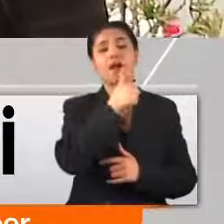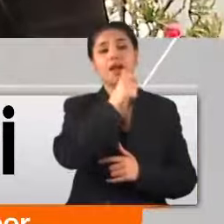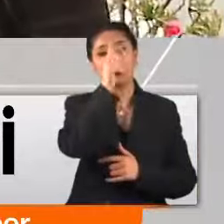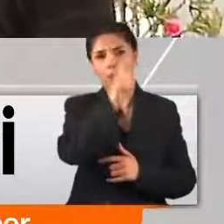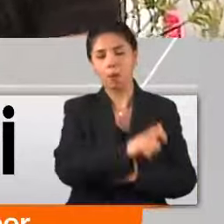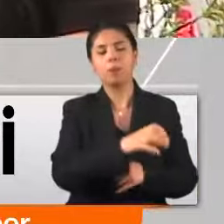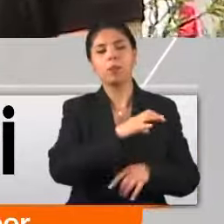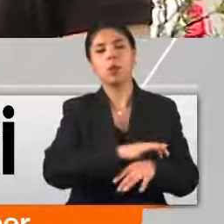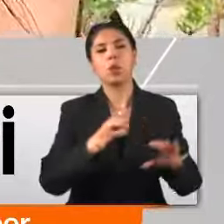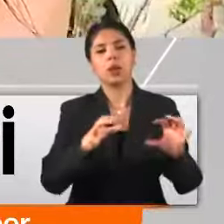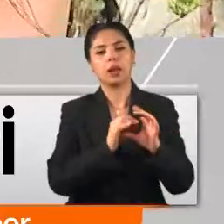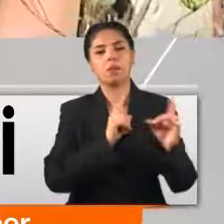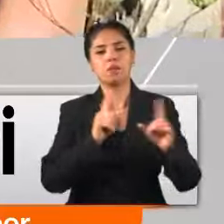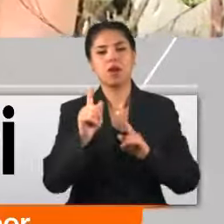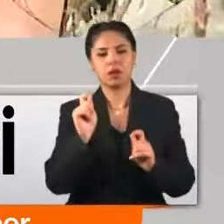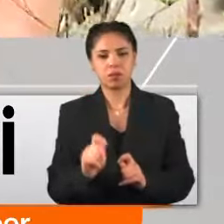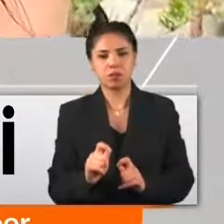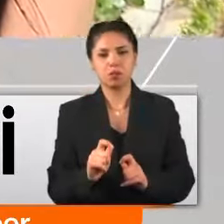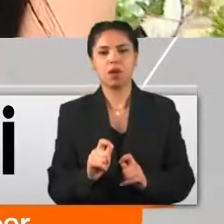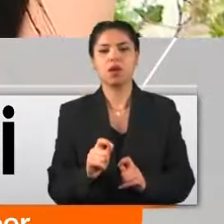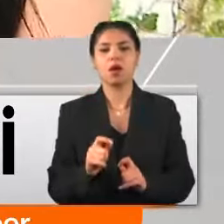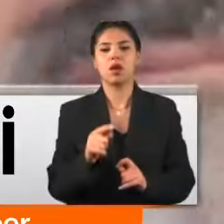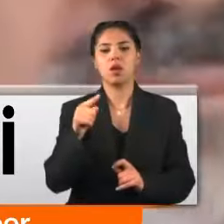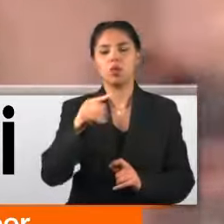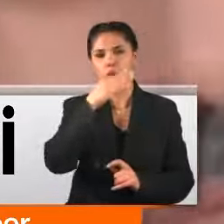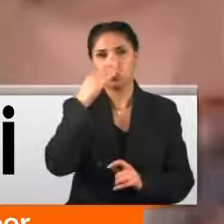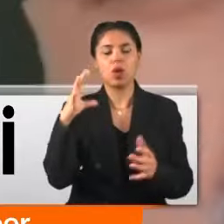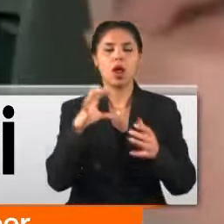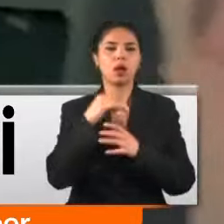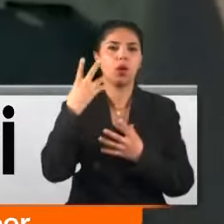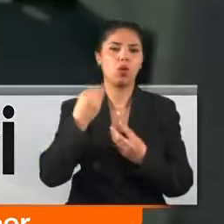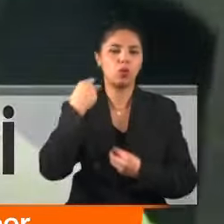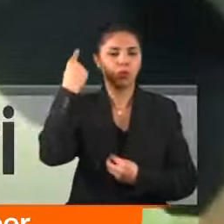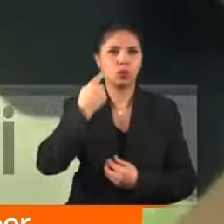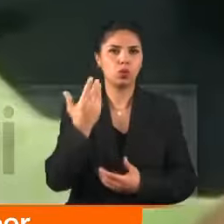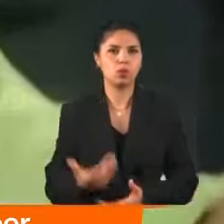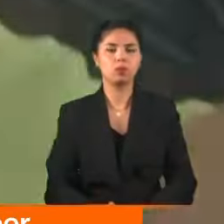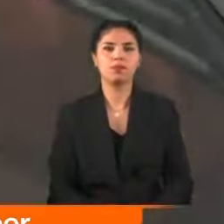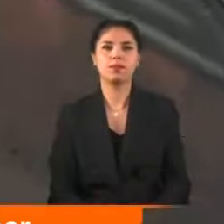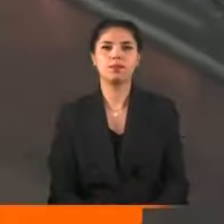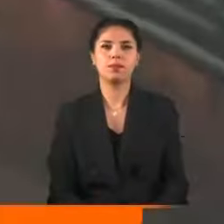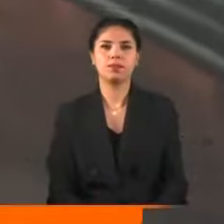doktor ve aynı hastane. Anestezi ile alakalı bir şey olduğunu düşünüyoruz.